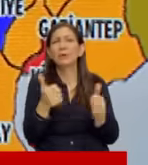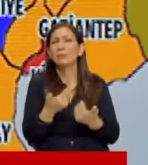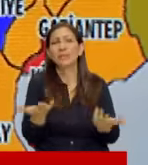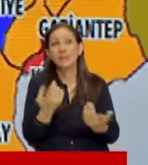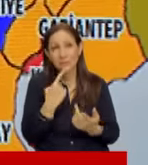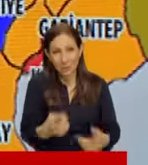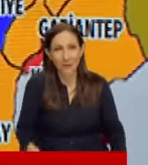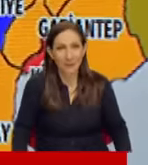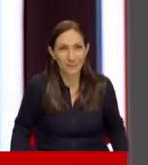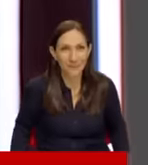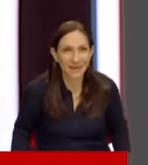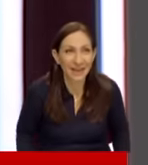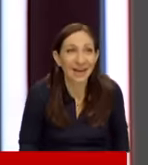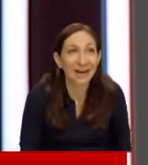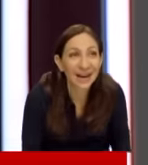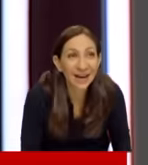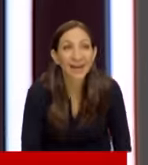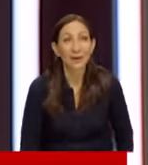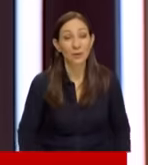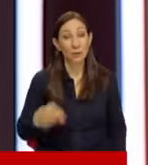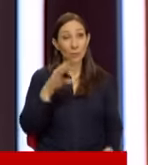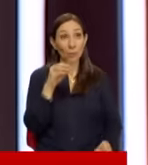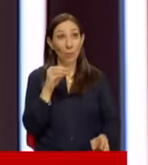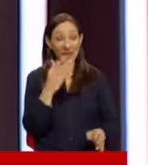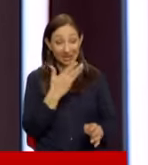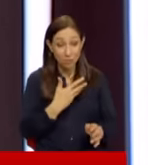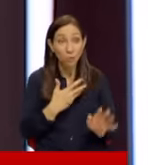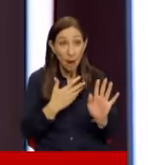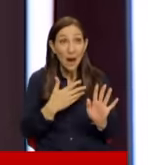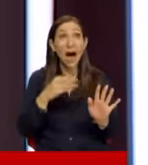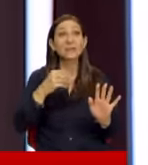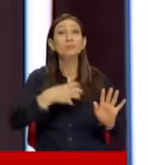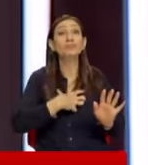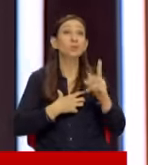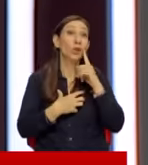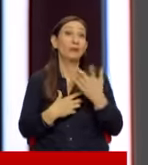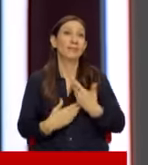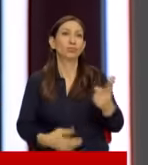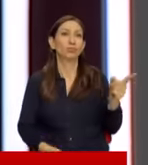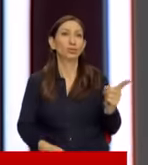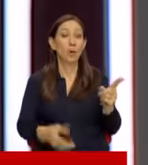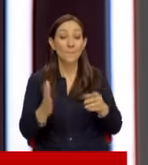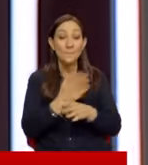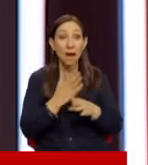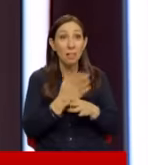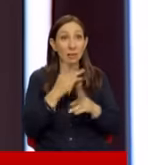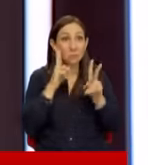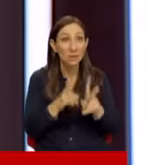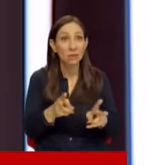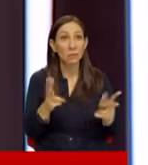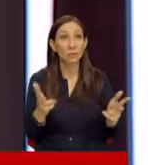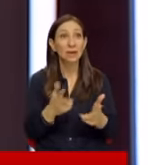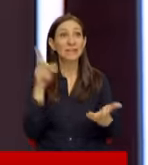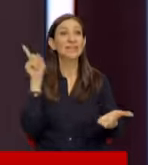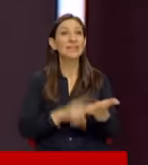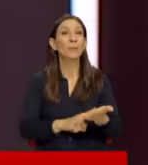zaten. Ben şey diyorum yani, toprağı seviyormuş ama arsa olarak seviyormuş. Yani öyle mal varlığına baktığın zaman tapu